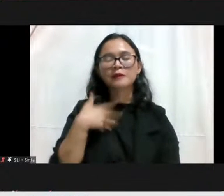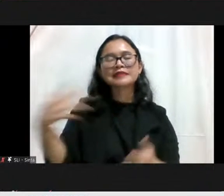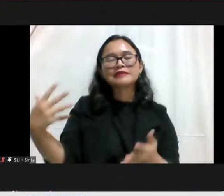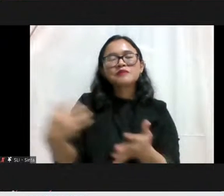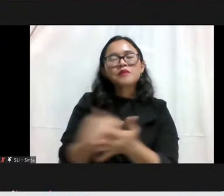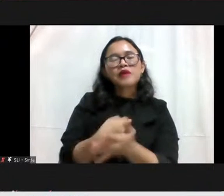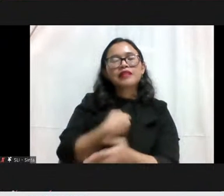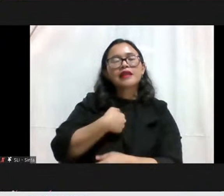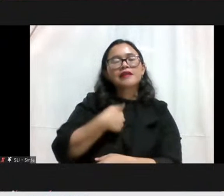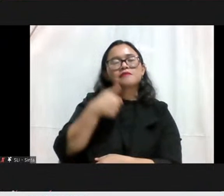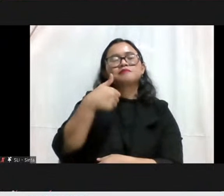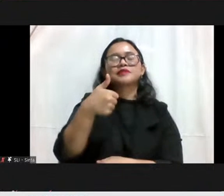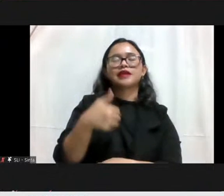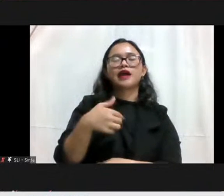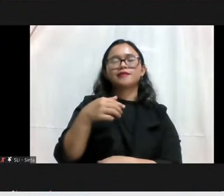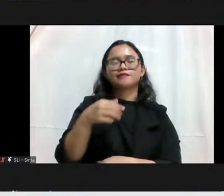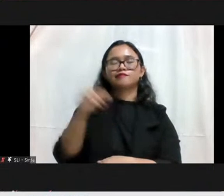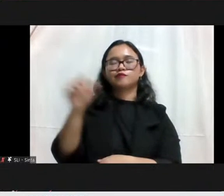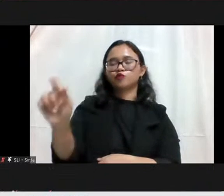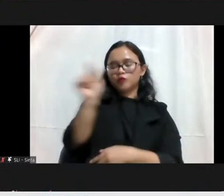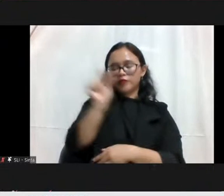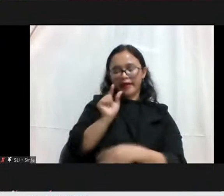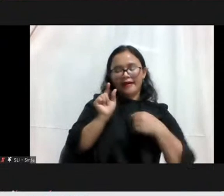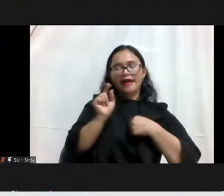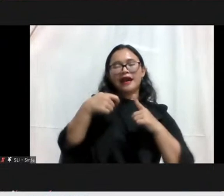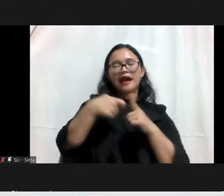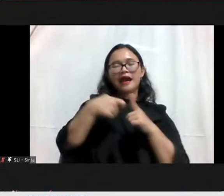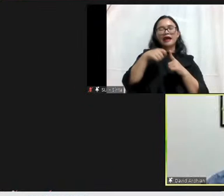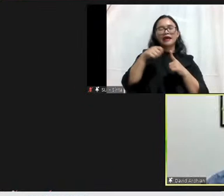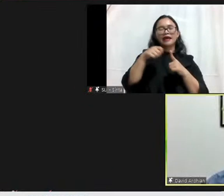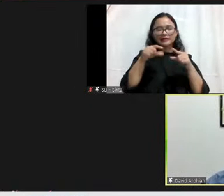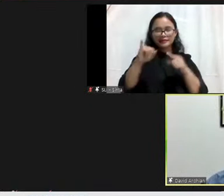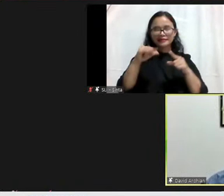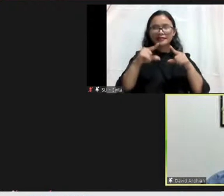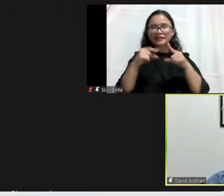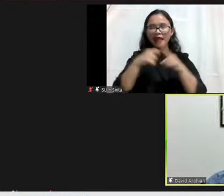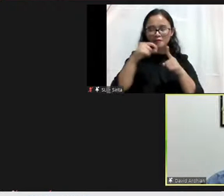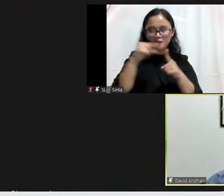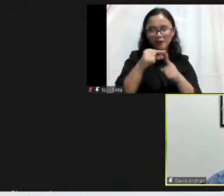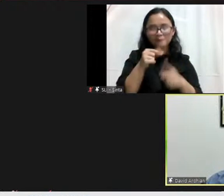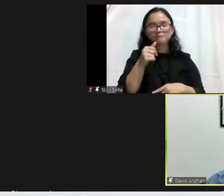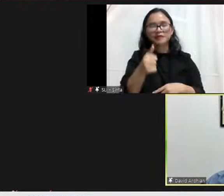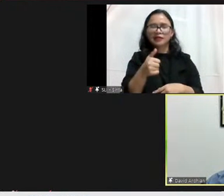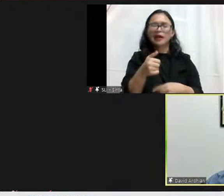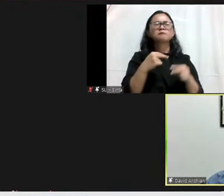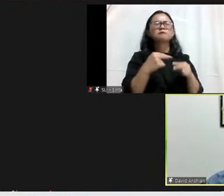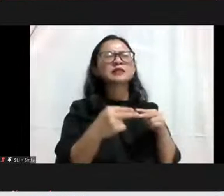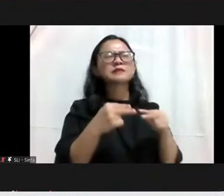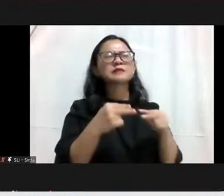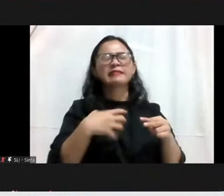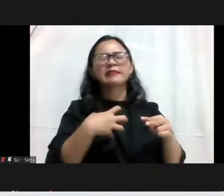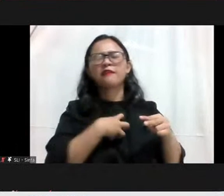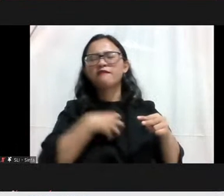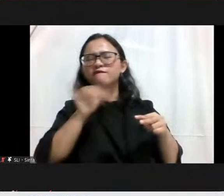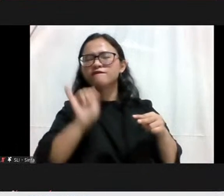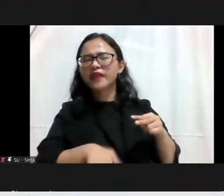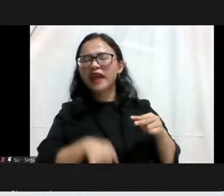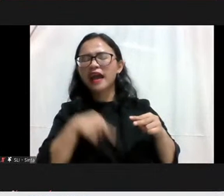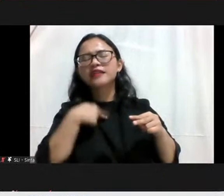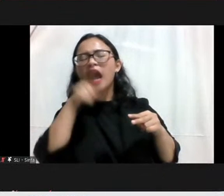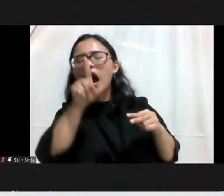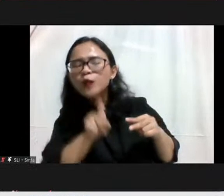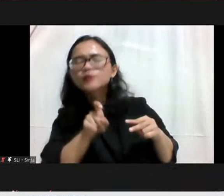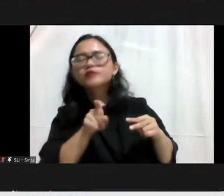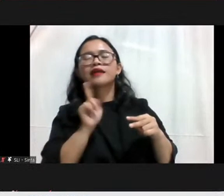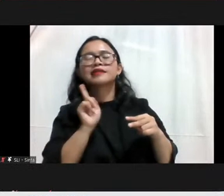untuk mengundang krkp menjadi bagian dari diskusi yang penting ini tentu saja perspektif HAM menjadi perspektif yang sangat fundamental terkait